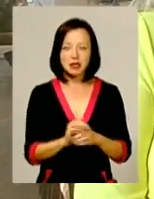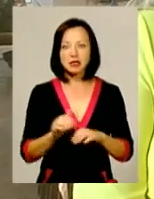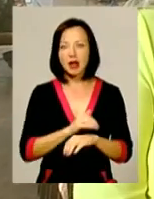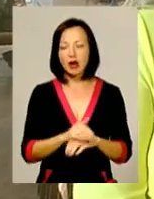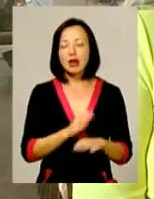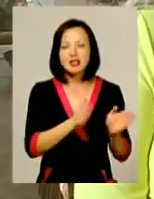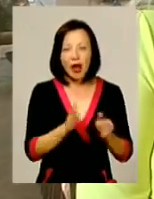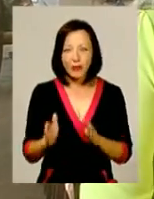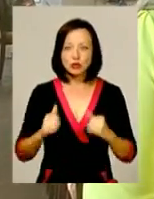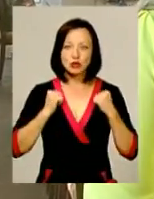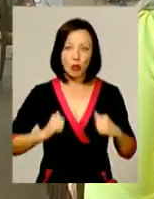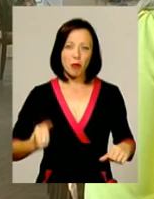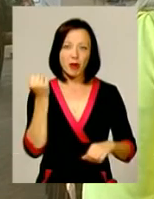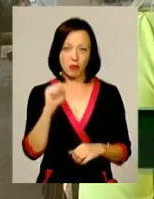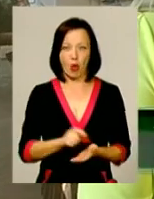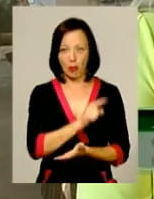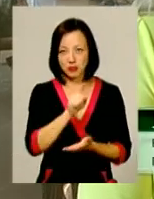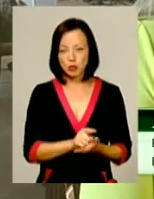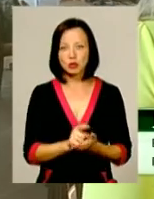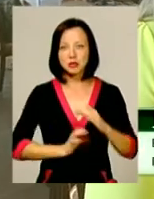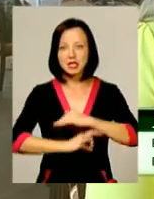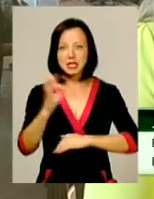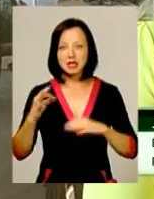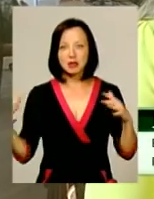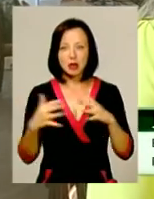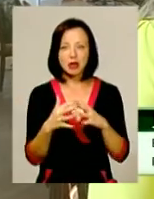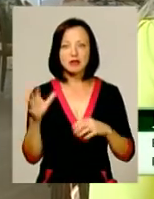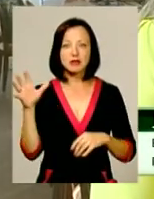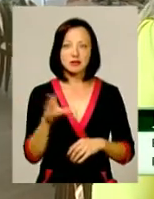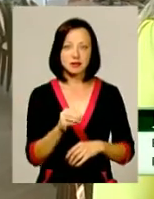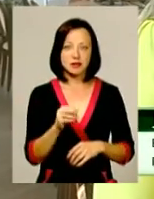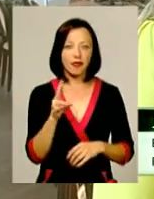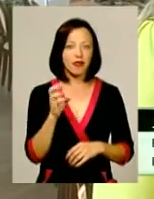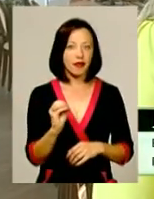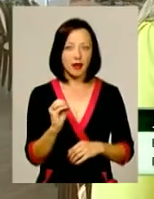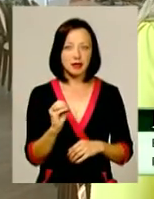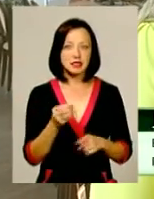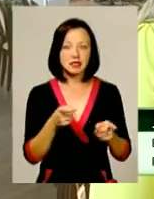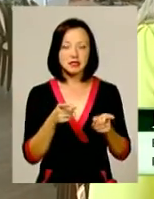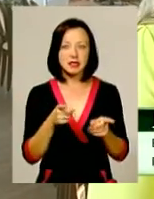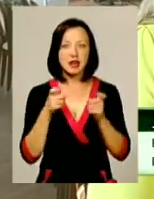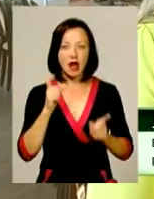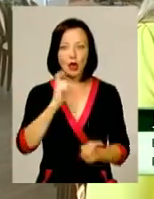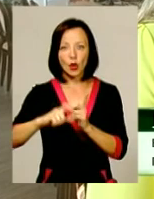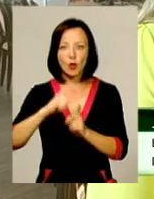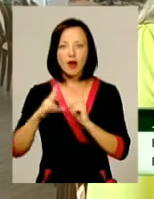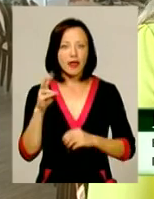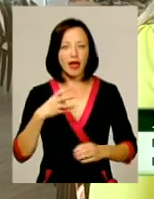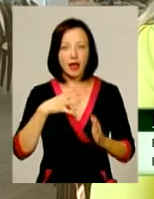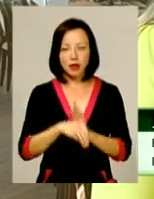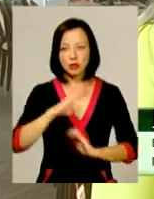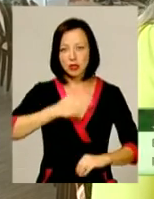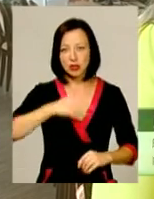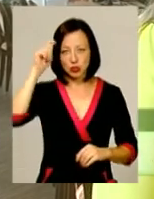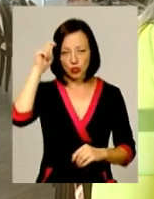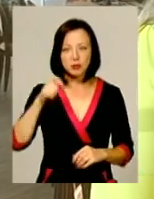спокою, перемоги обов'язково, щоб на східних рубежах не стріляли кулі, не гинули наші хлопці, щоб вони всі